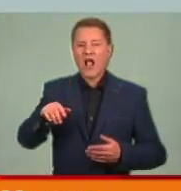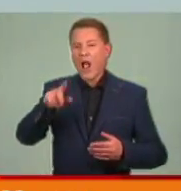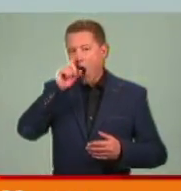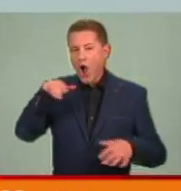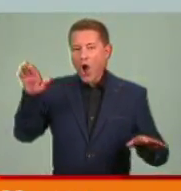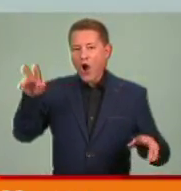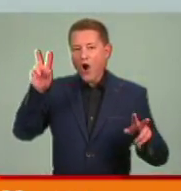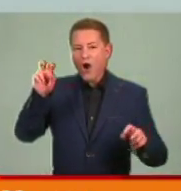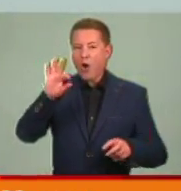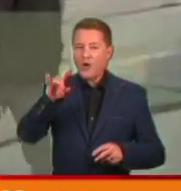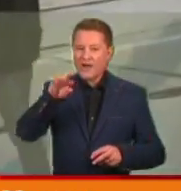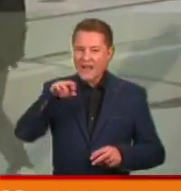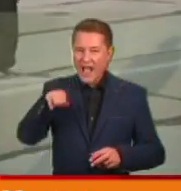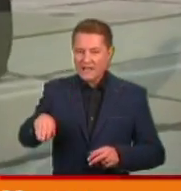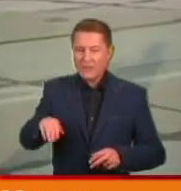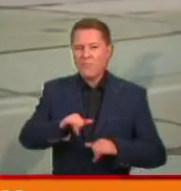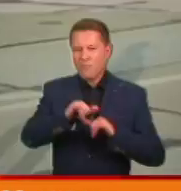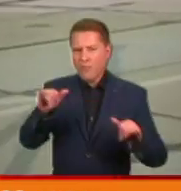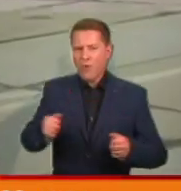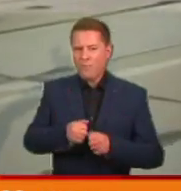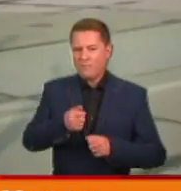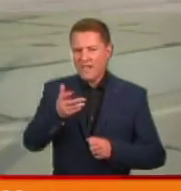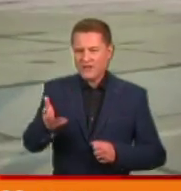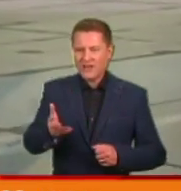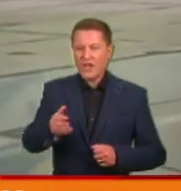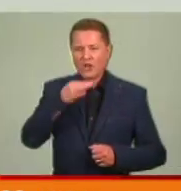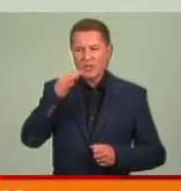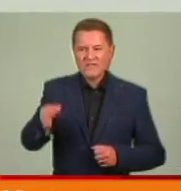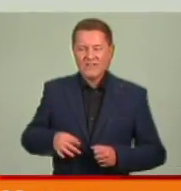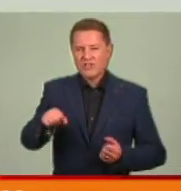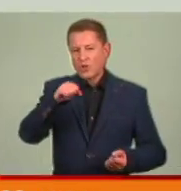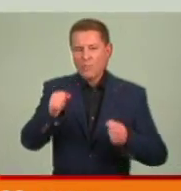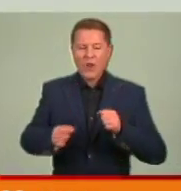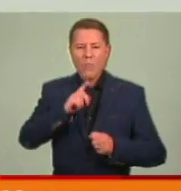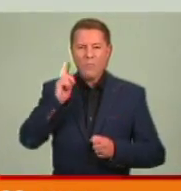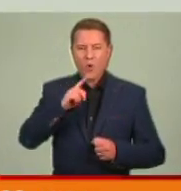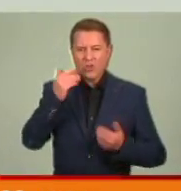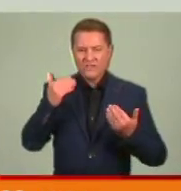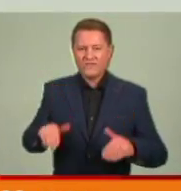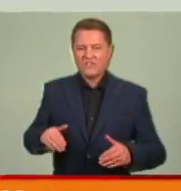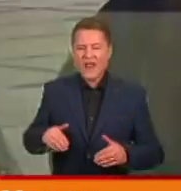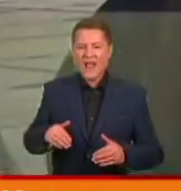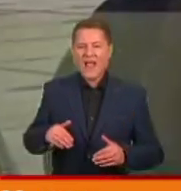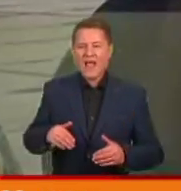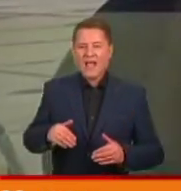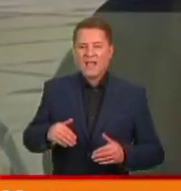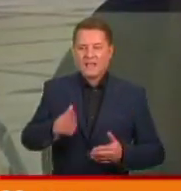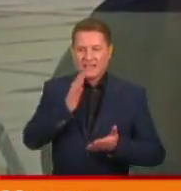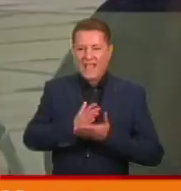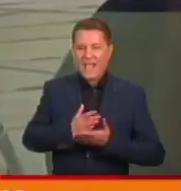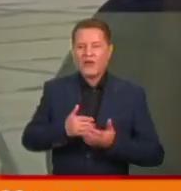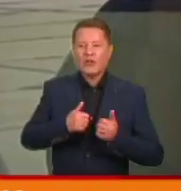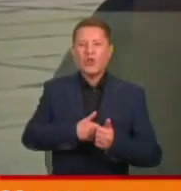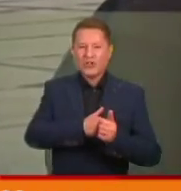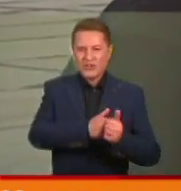у військово-повітряних силах суттєво побільшало, каже досвідчений пілот Віктор Меретин. Молодь буквально вже дихає в спину. Ну так, доженуть,